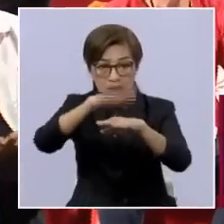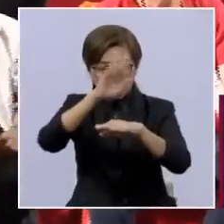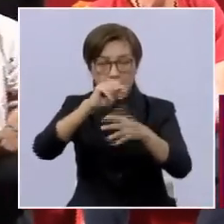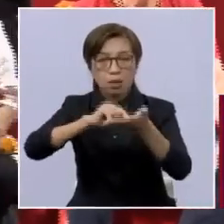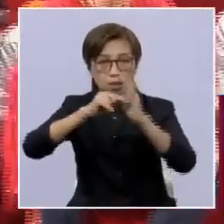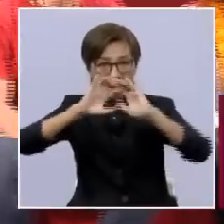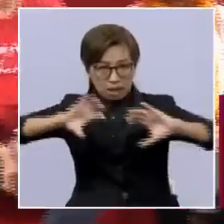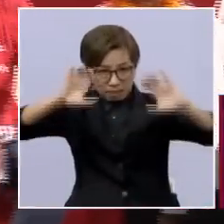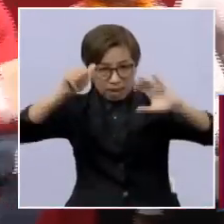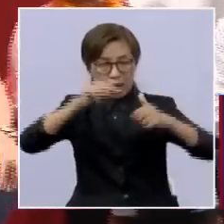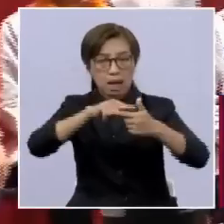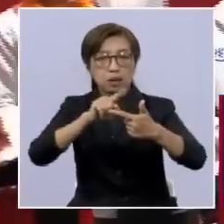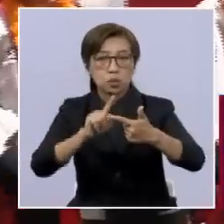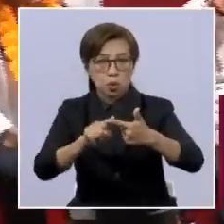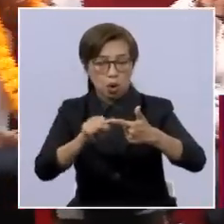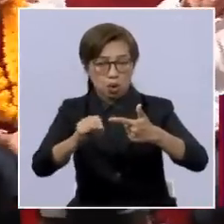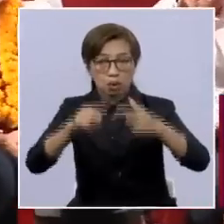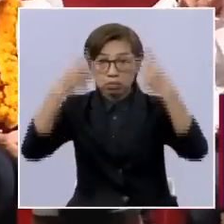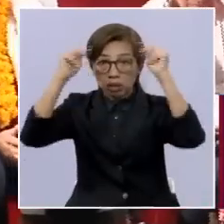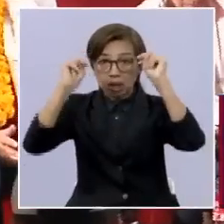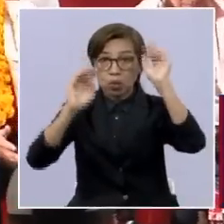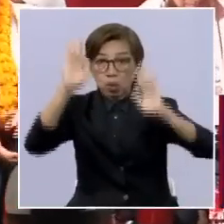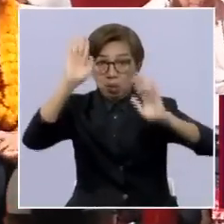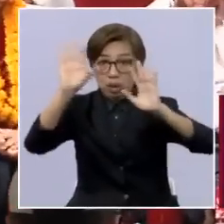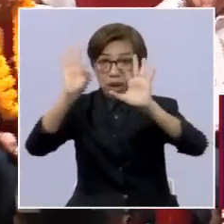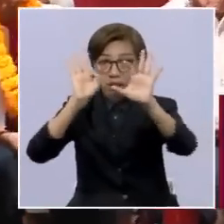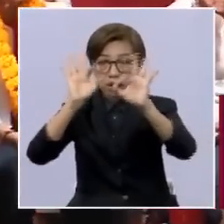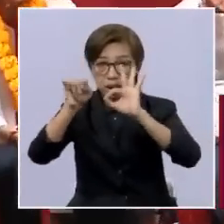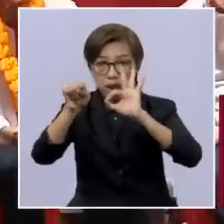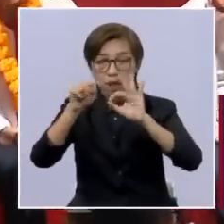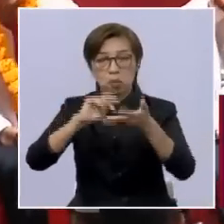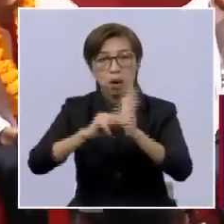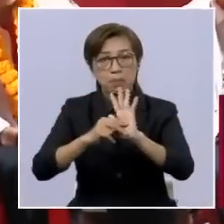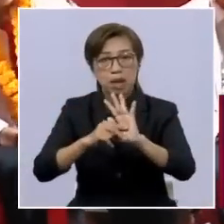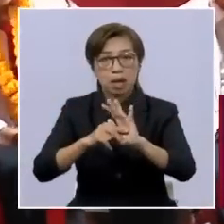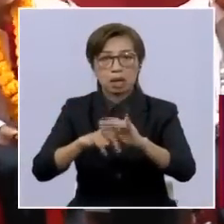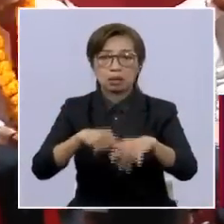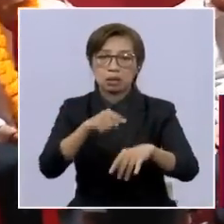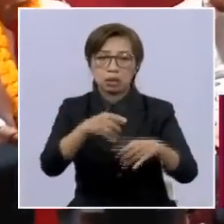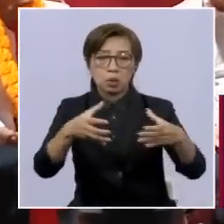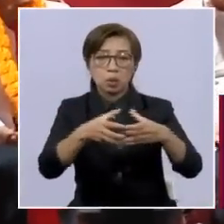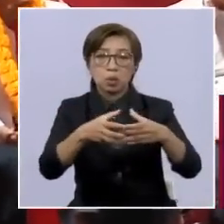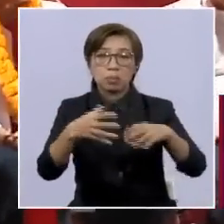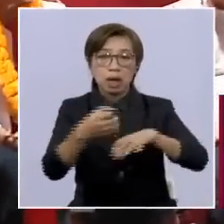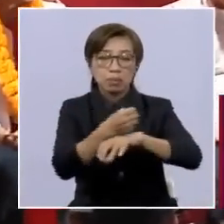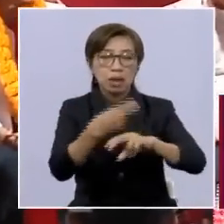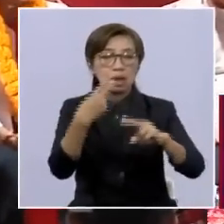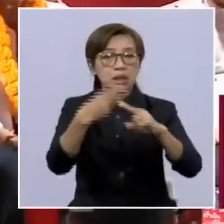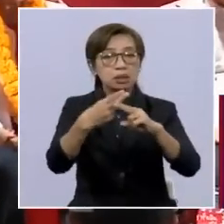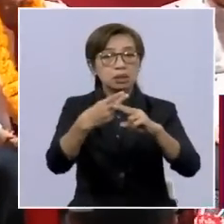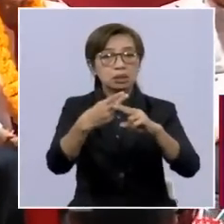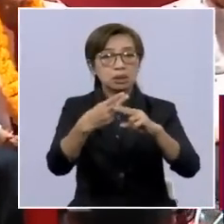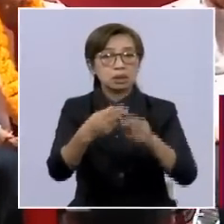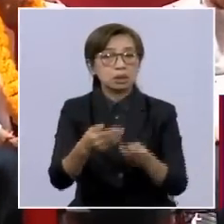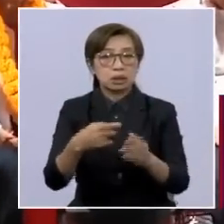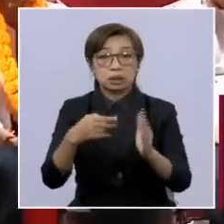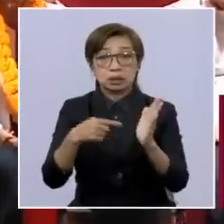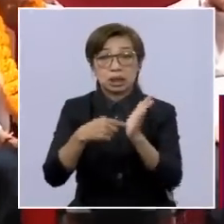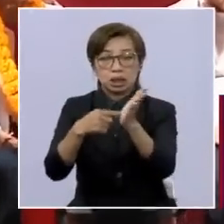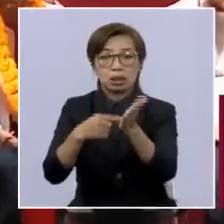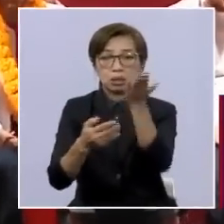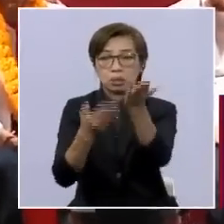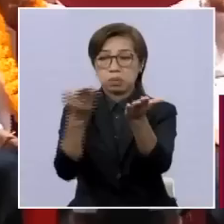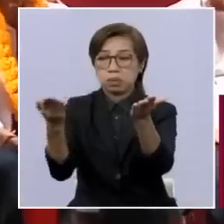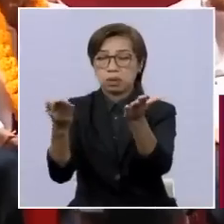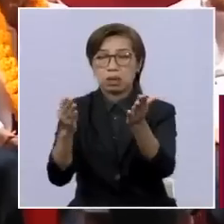าล2ก็คือการโหวตเลือกนายกรัฐมนตรีไม่ใช่ใครก็ได้ที่พรรคการเมืองเสนอชื่อในบัญชีรายชื่อของพรรคการเมืองแ